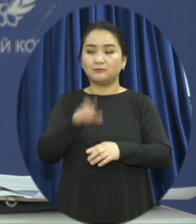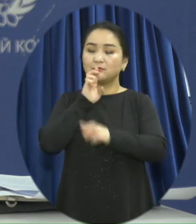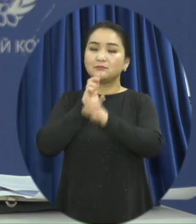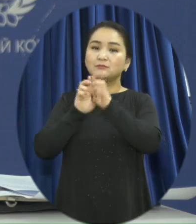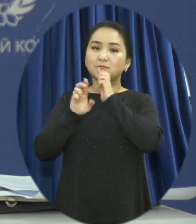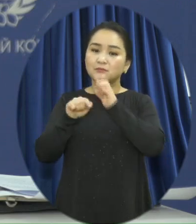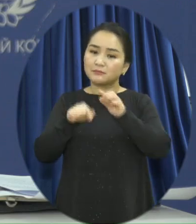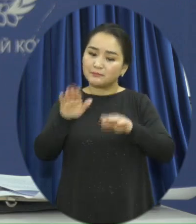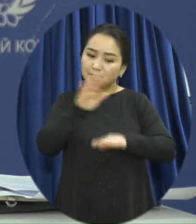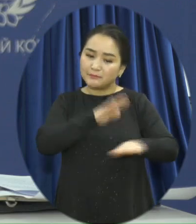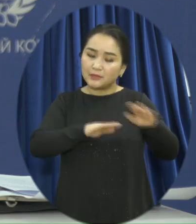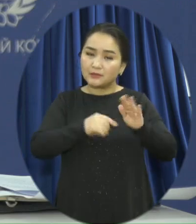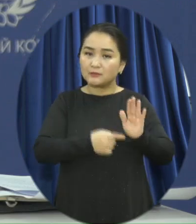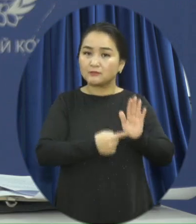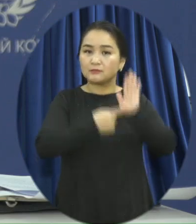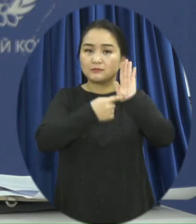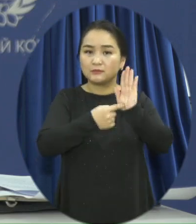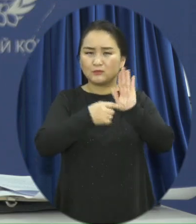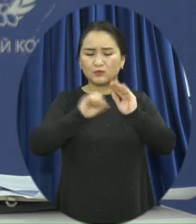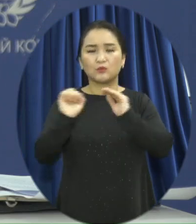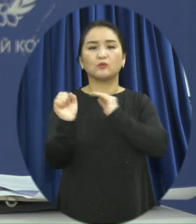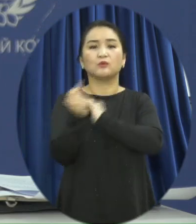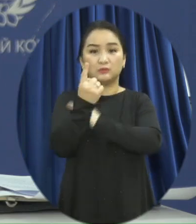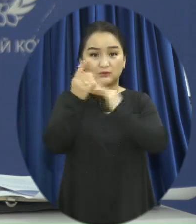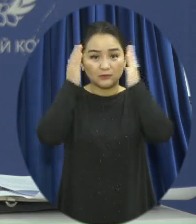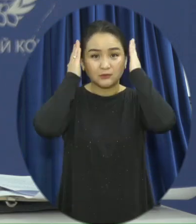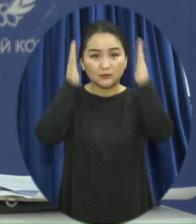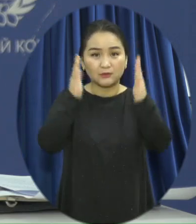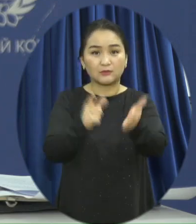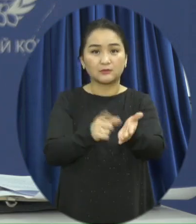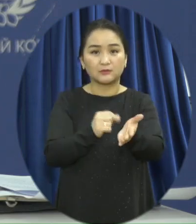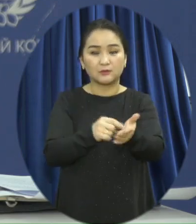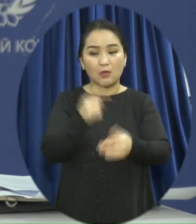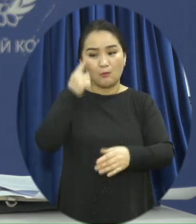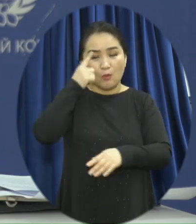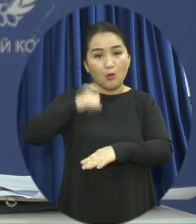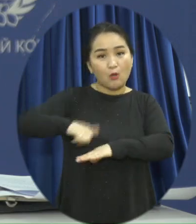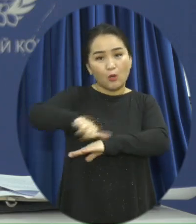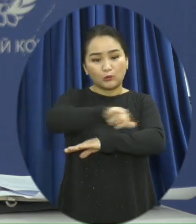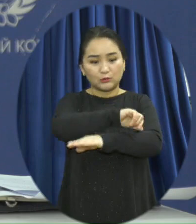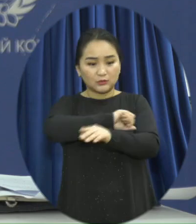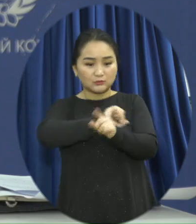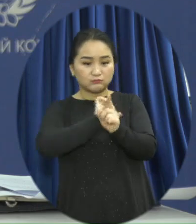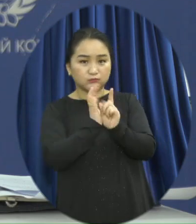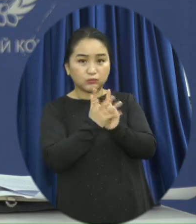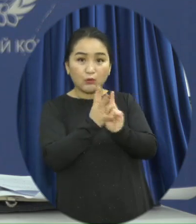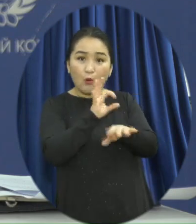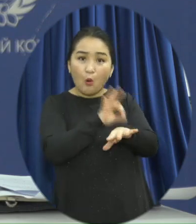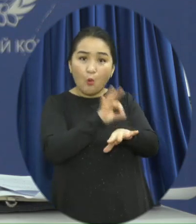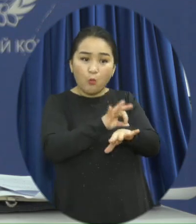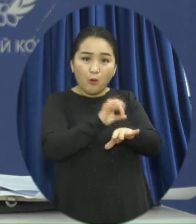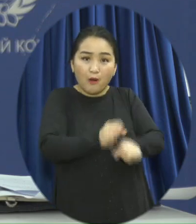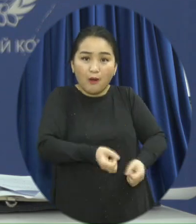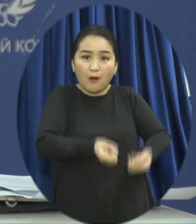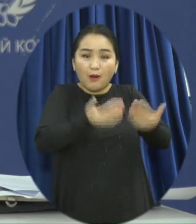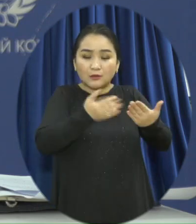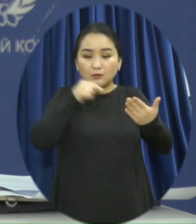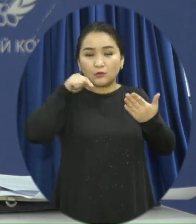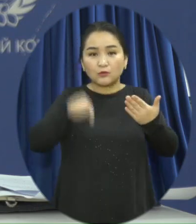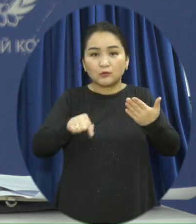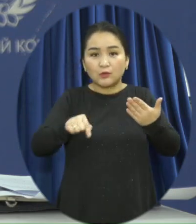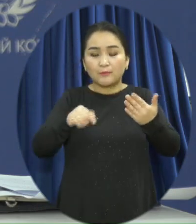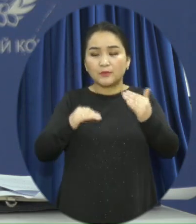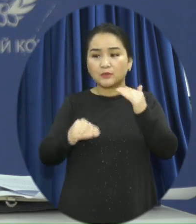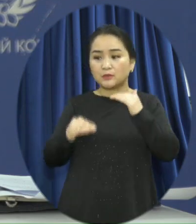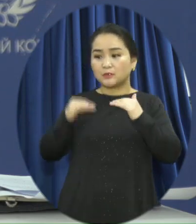хүргэнэ гэдгийг онцгой анхаарах хэрэгтэй. Өнөөдөр Монгол улсад кластер өвчил бүртгэгдсэн өдрөөс хойш өнөөдөр хамгийн олон тохиолдол